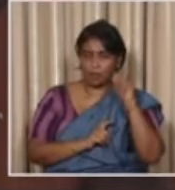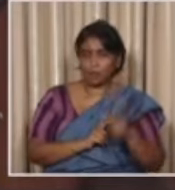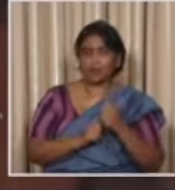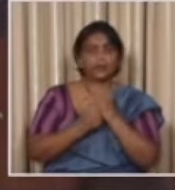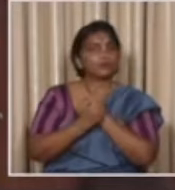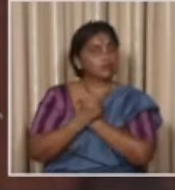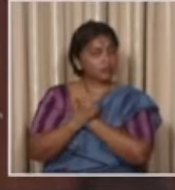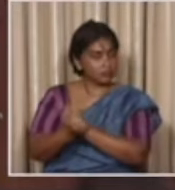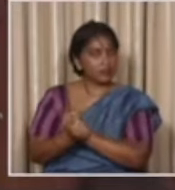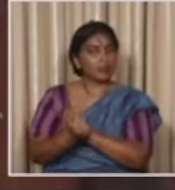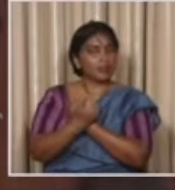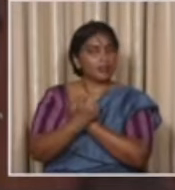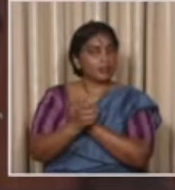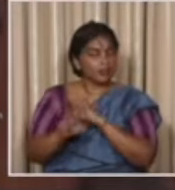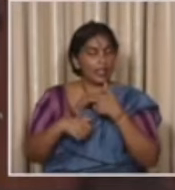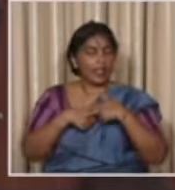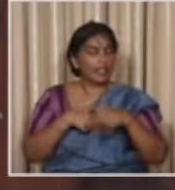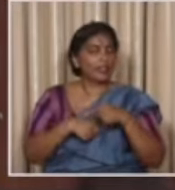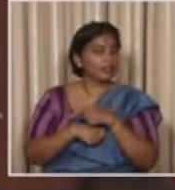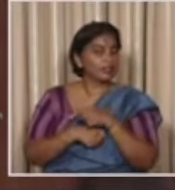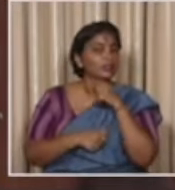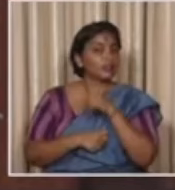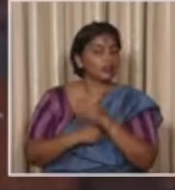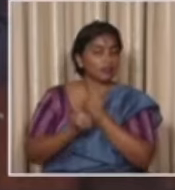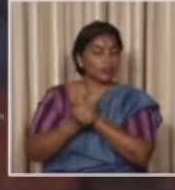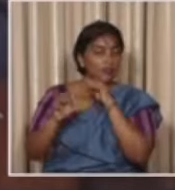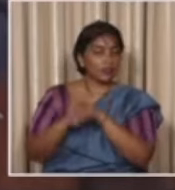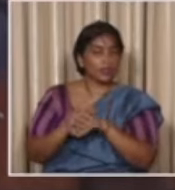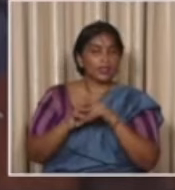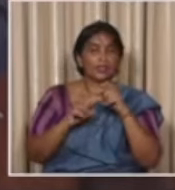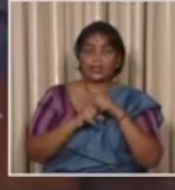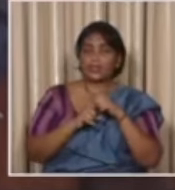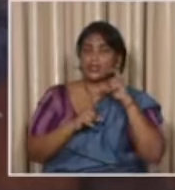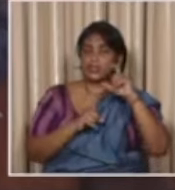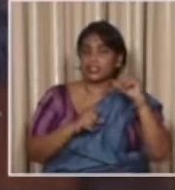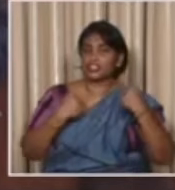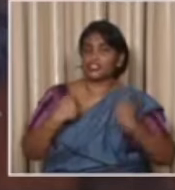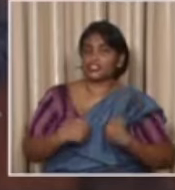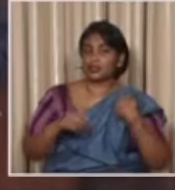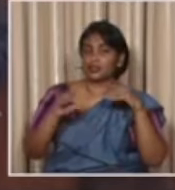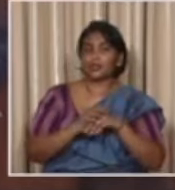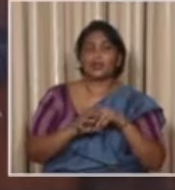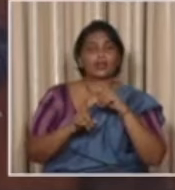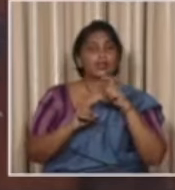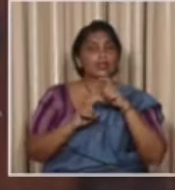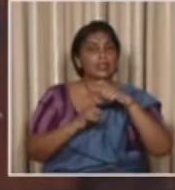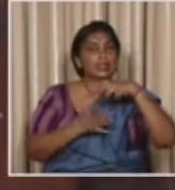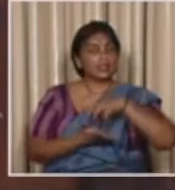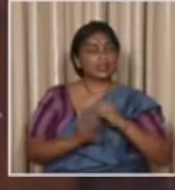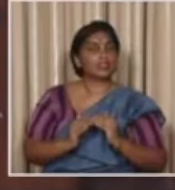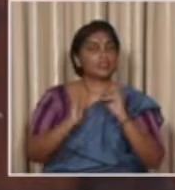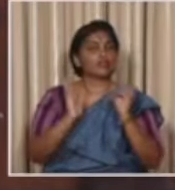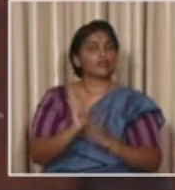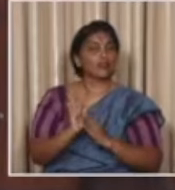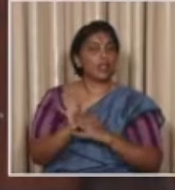හිරේ ඉඳලා එයා නිදහස් කරන්න හේතුනේ මොකද එයා හිරේ ඉඳන් DCC චෙයාර්මන් තනතුරගෙන යාව දිස්ත්‍රික් සම්බන්ධර කමිටු රැස්වීම වලට.